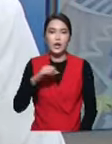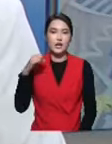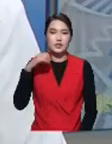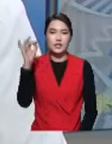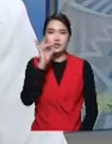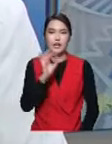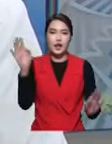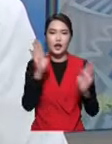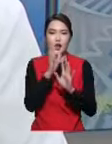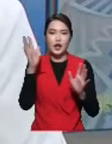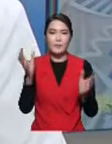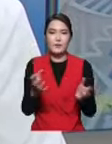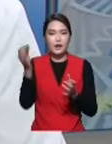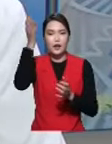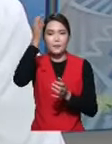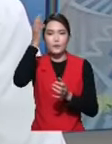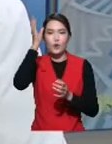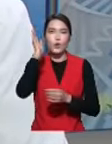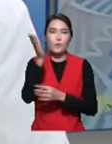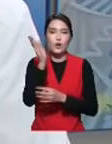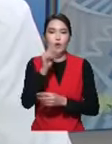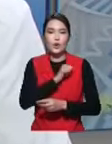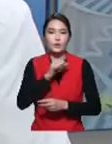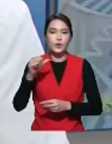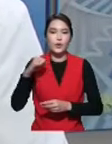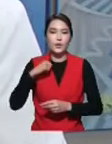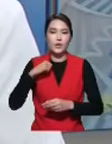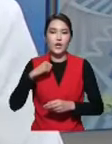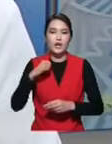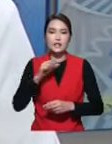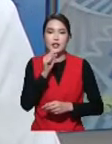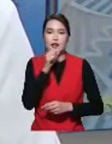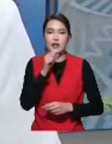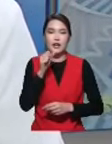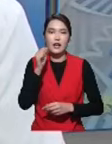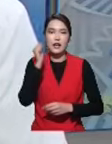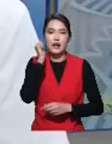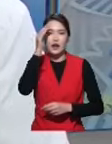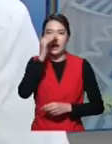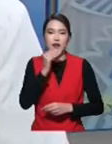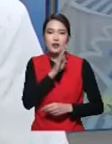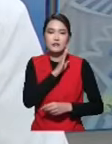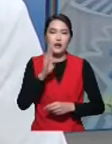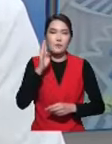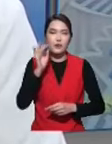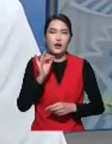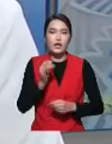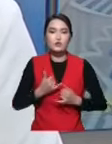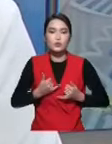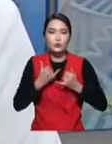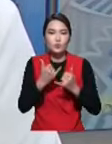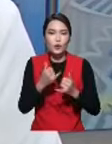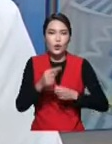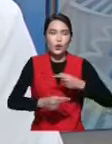жаңағы болашақта өзінің жаңағы ата-анасын немесе әже аталарын жаңағы қарт үйіне